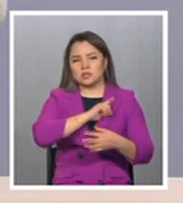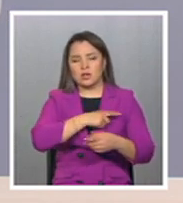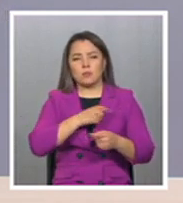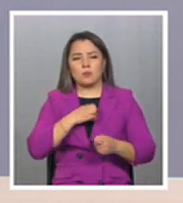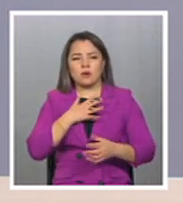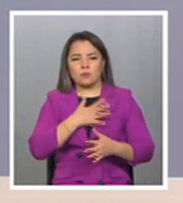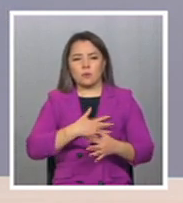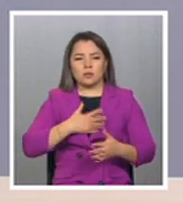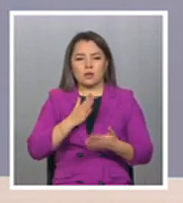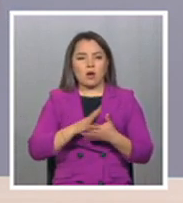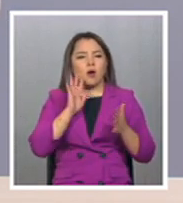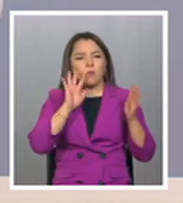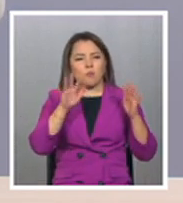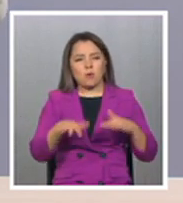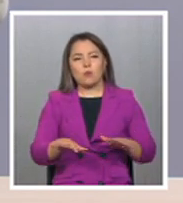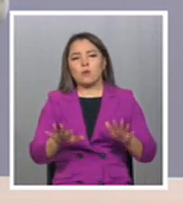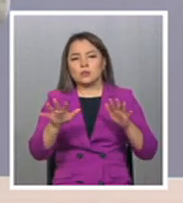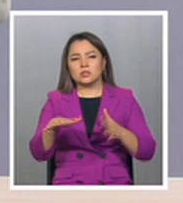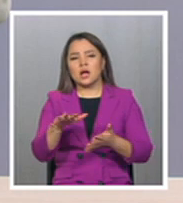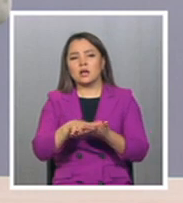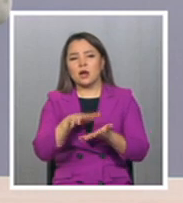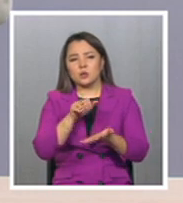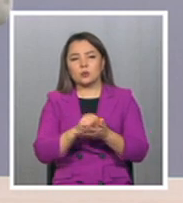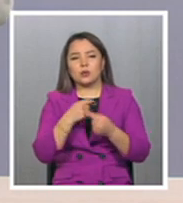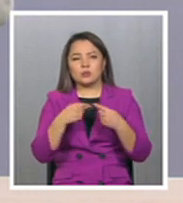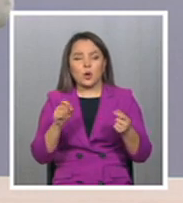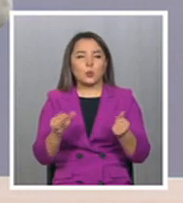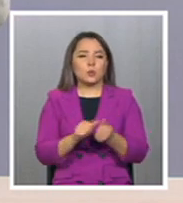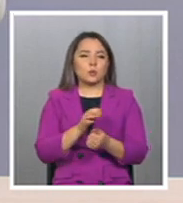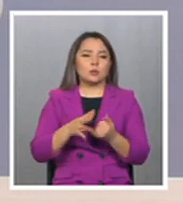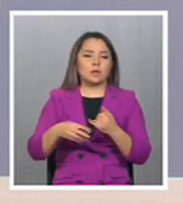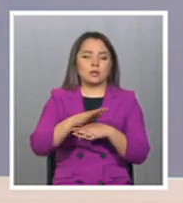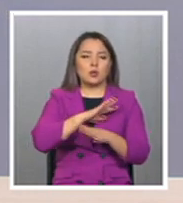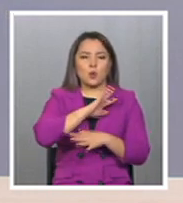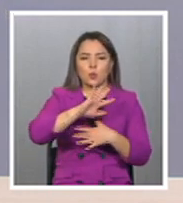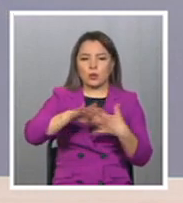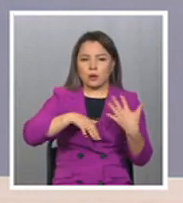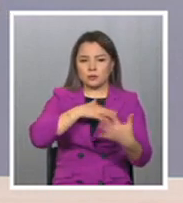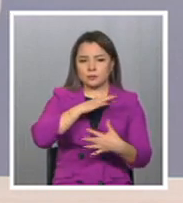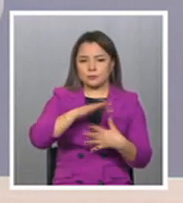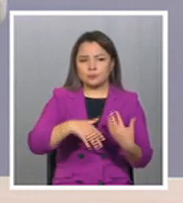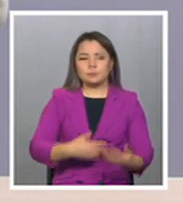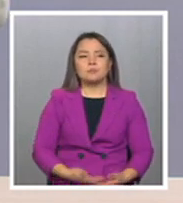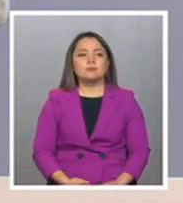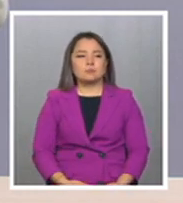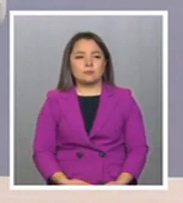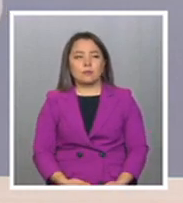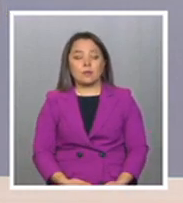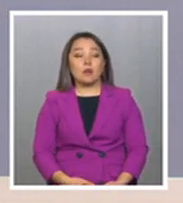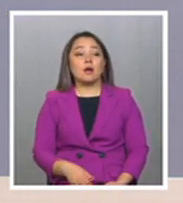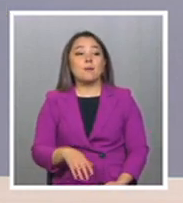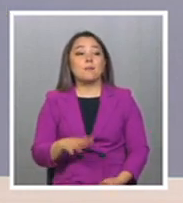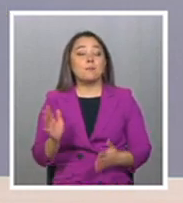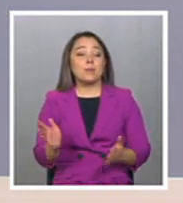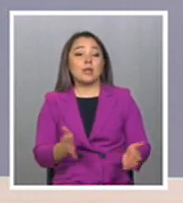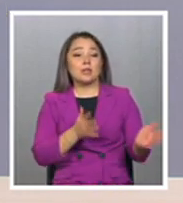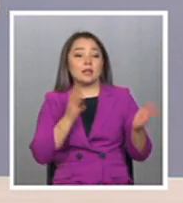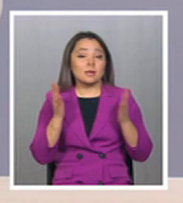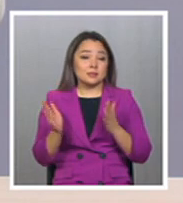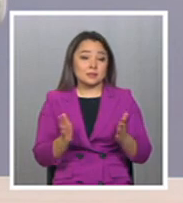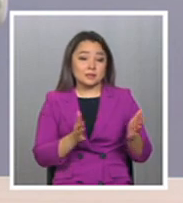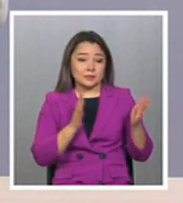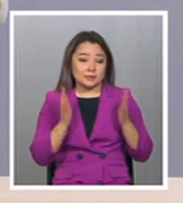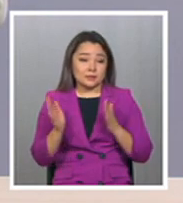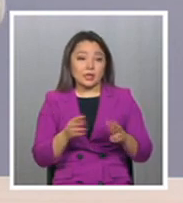волнением на море и разрушениями на суше. И последнее слово – метель. Метель –